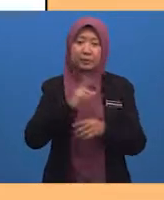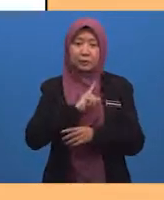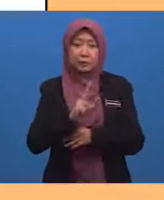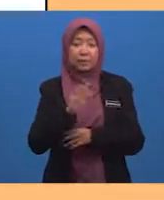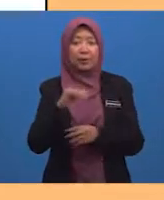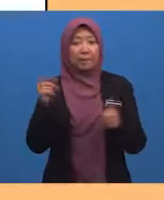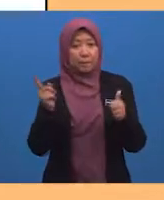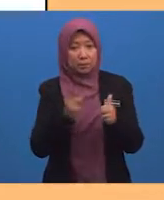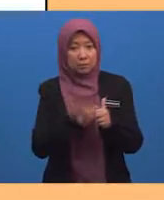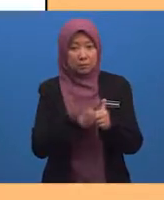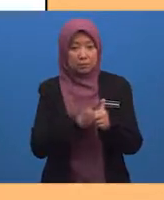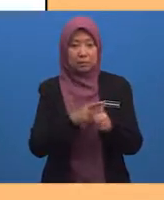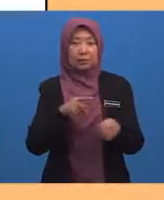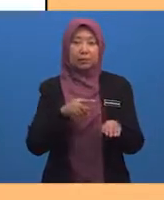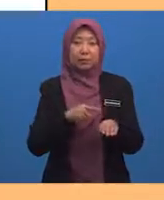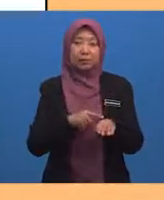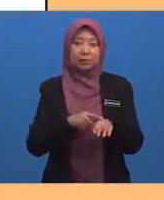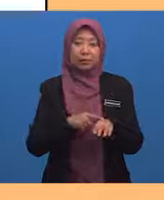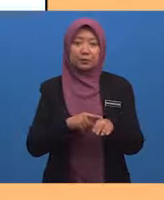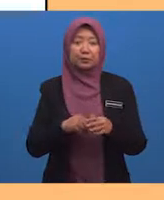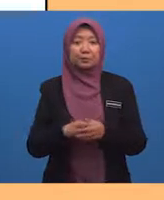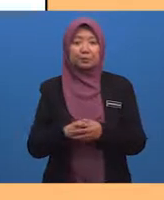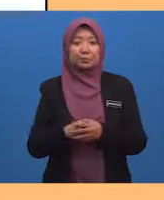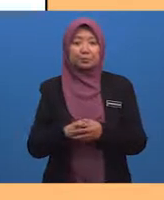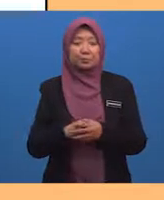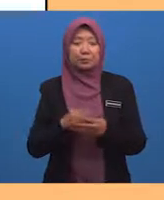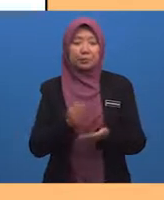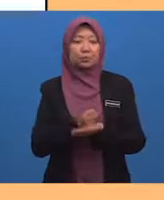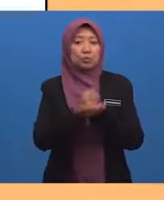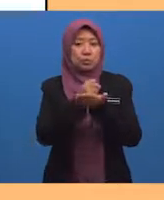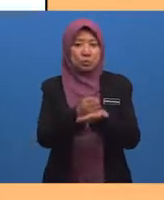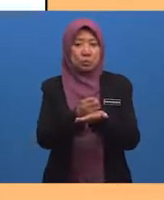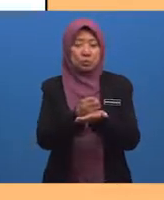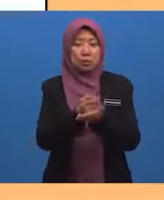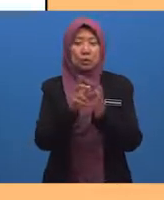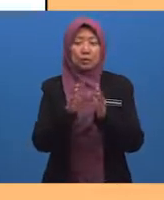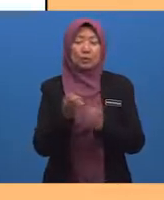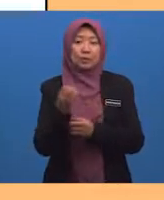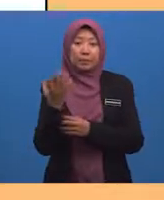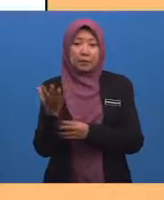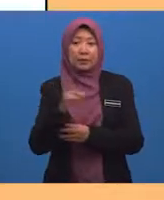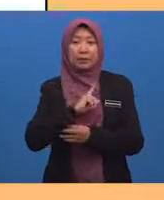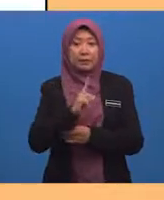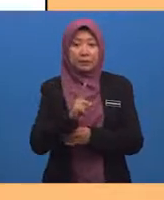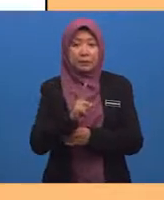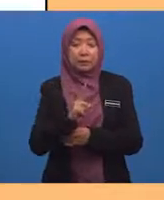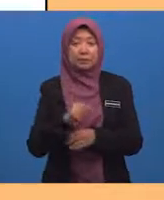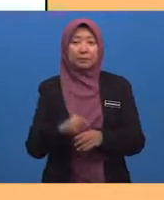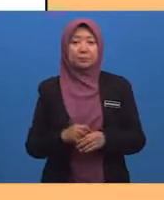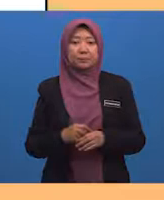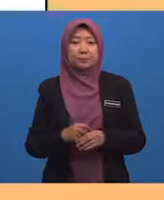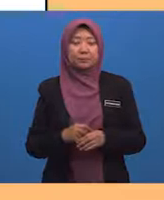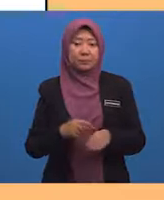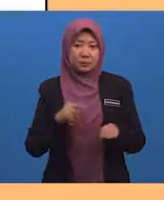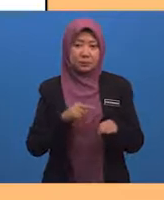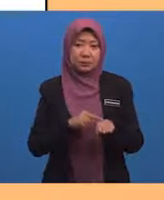yang pertama di Nusantara yang menyumbang ke arah perkembangan Islam di Kepulauan